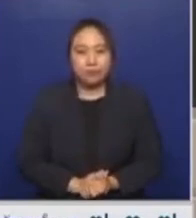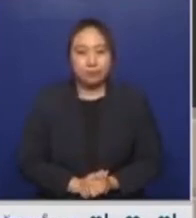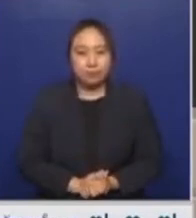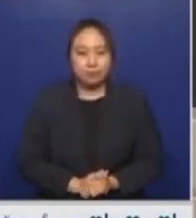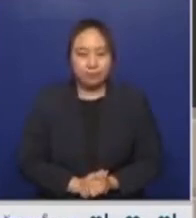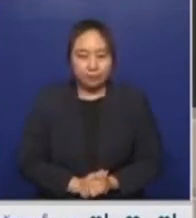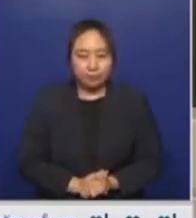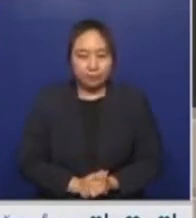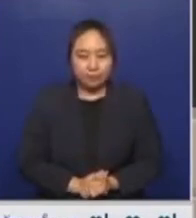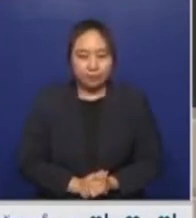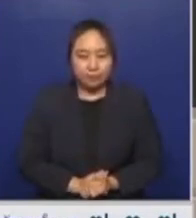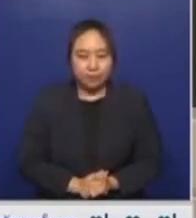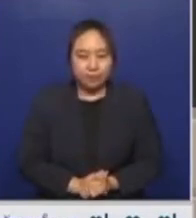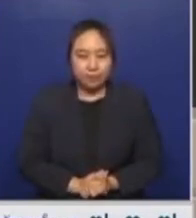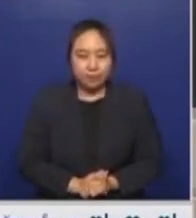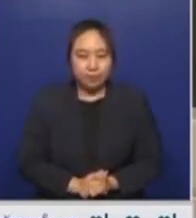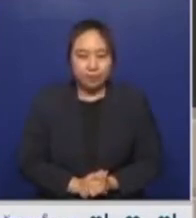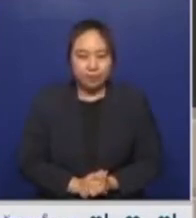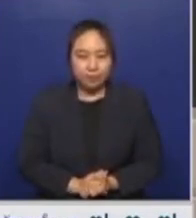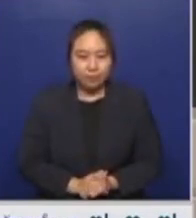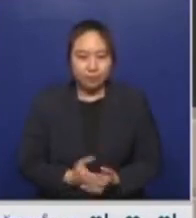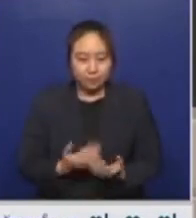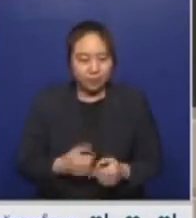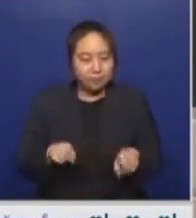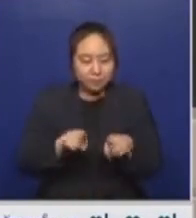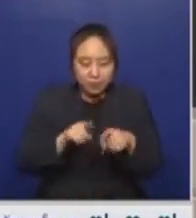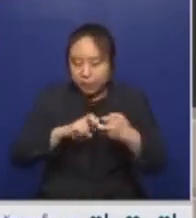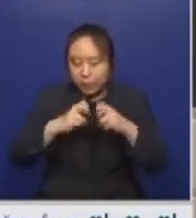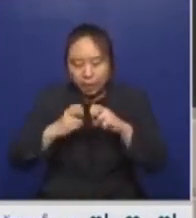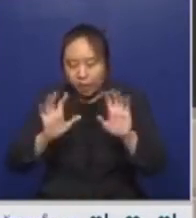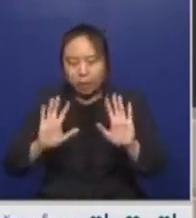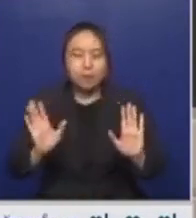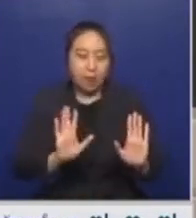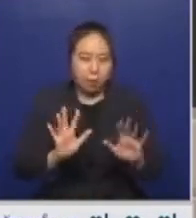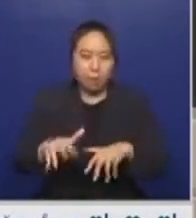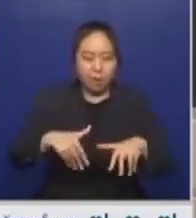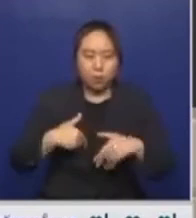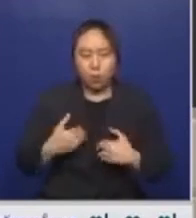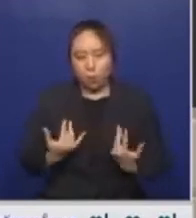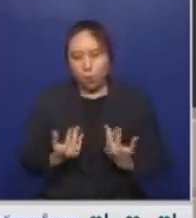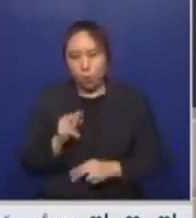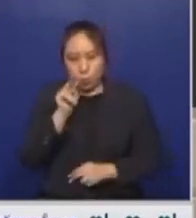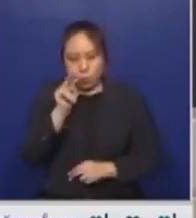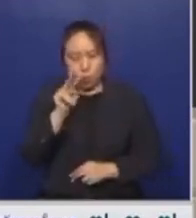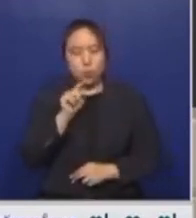อย่าไป เรื่องที่ไม่เป็นเรื่องนะครับประชาชนก็จับตามองเรา